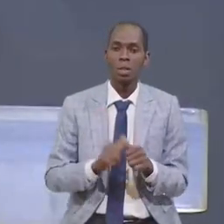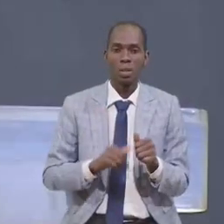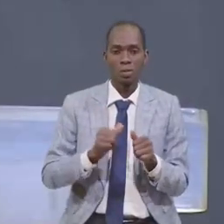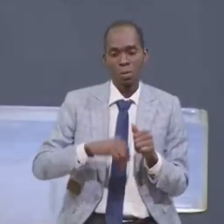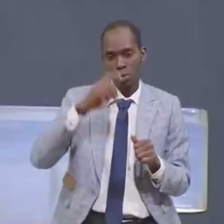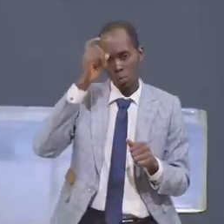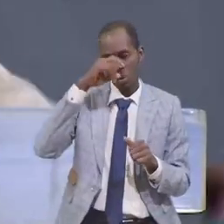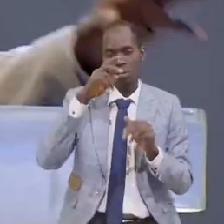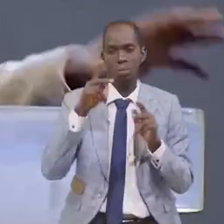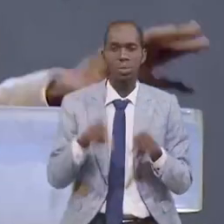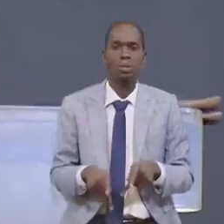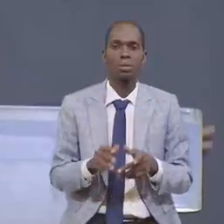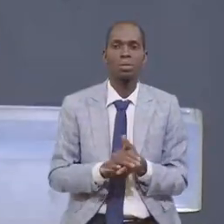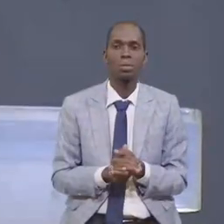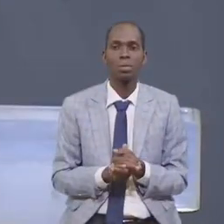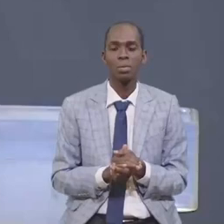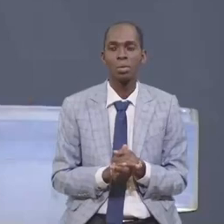sage,